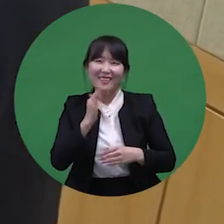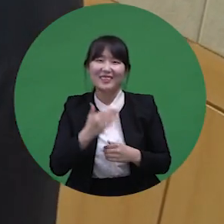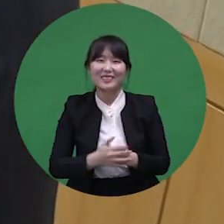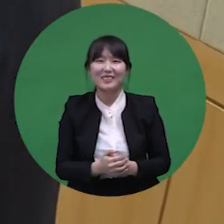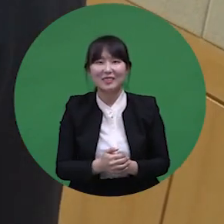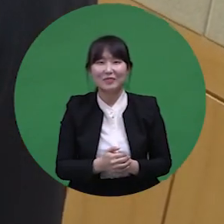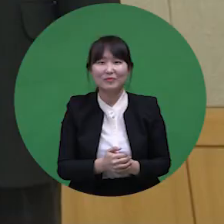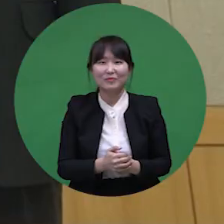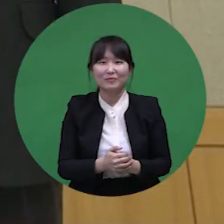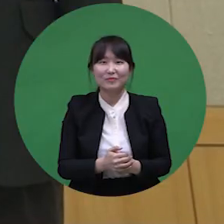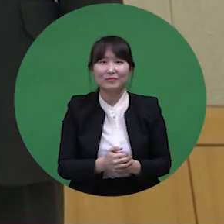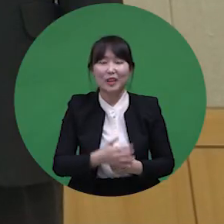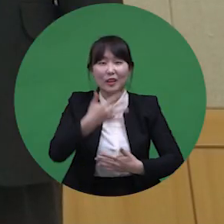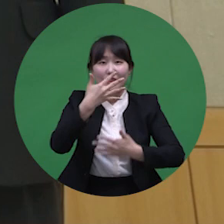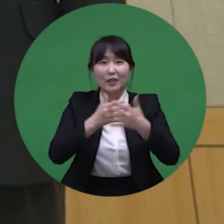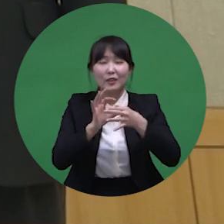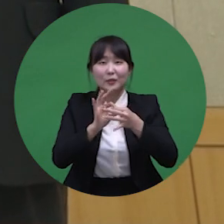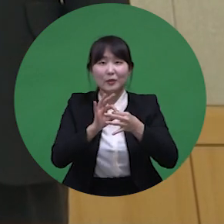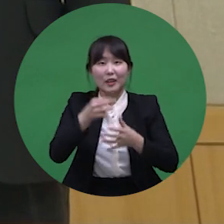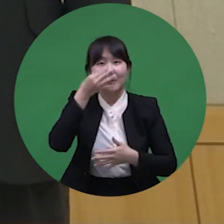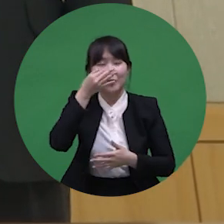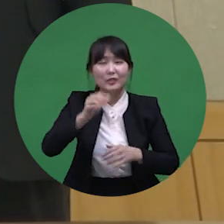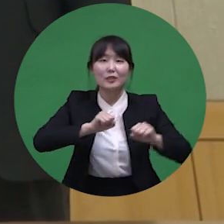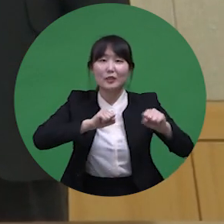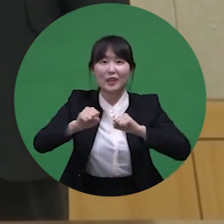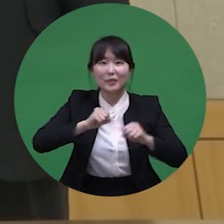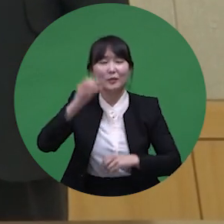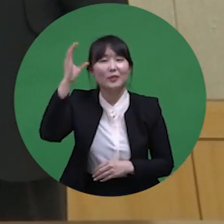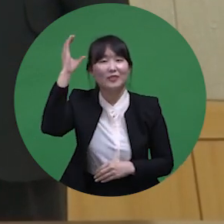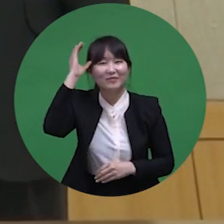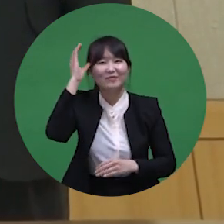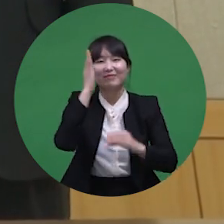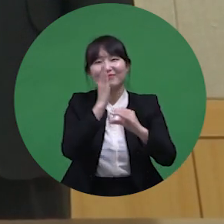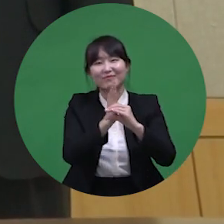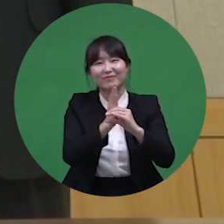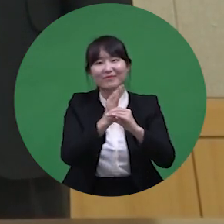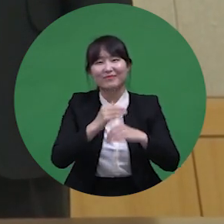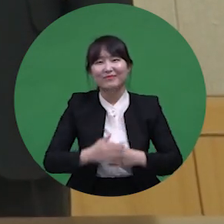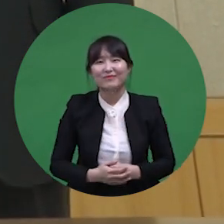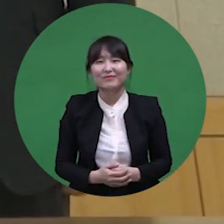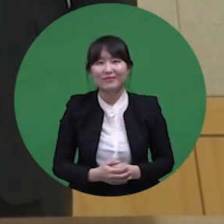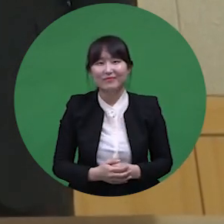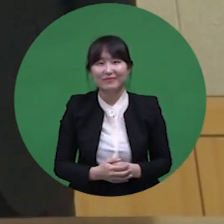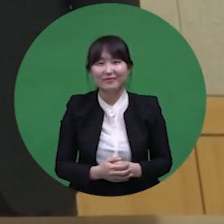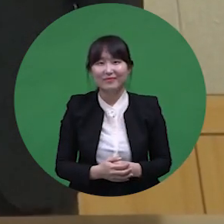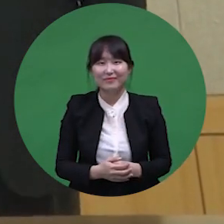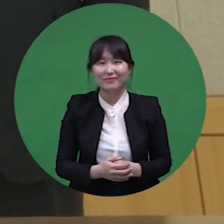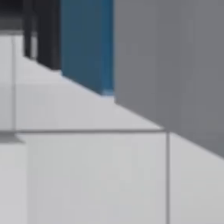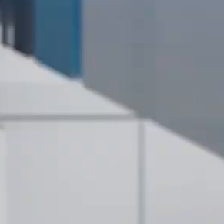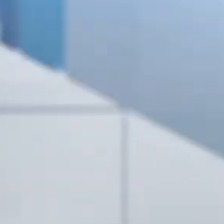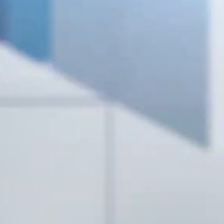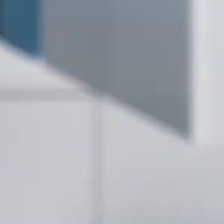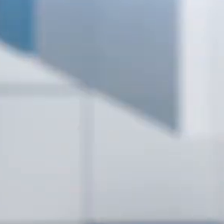했습니다. 영화제를 통해 보여줄 이들의 빛나는 활약을 앞으로도 기대하겠습니다.